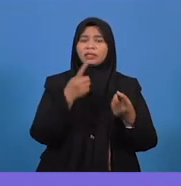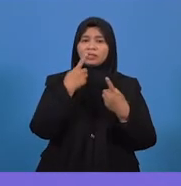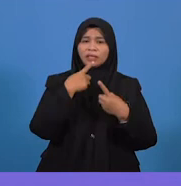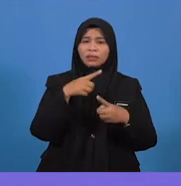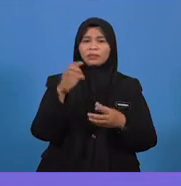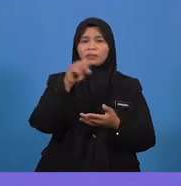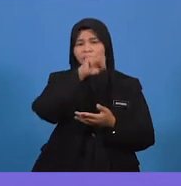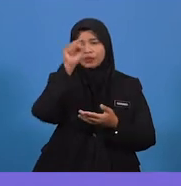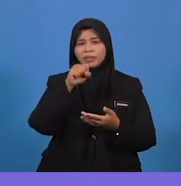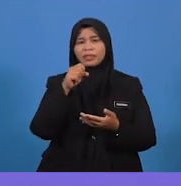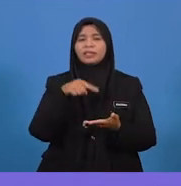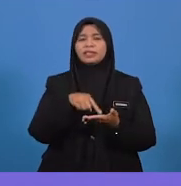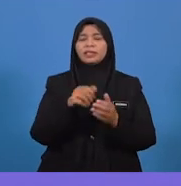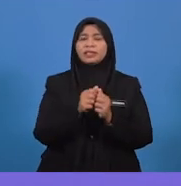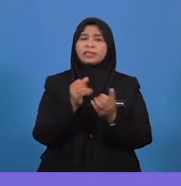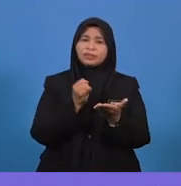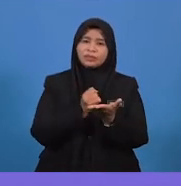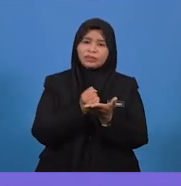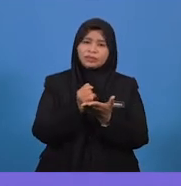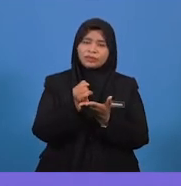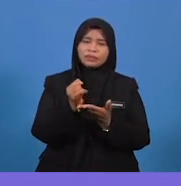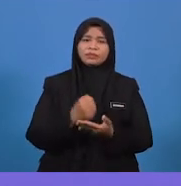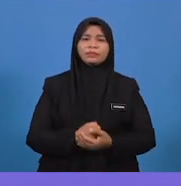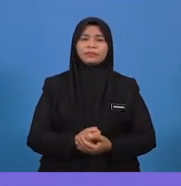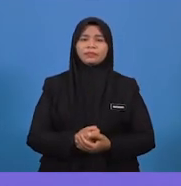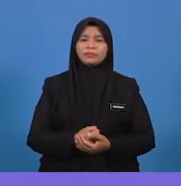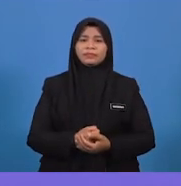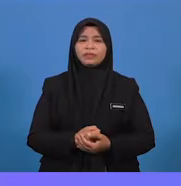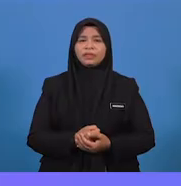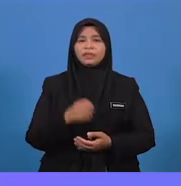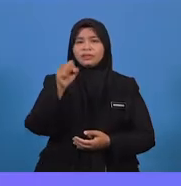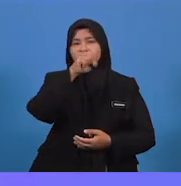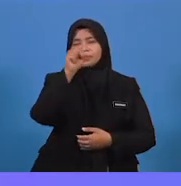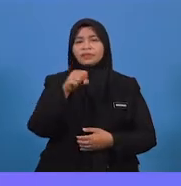Sila jawab soalan Ustazah ini dengan jujur dan seikhlas hati ya.